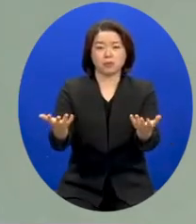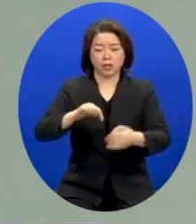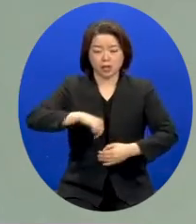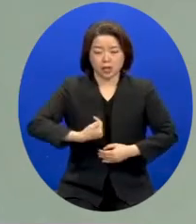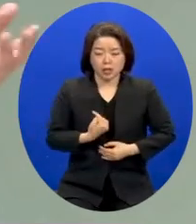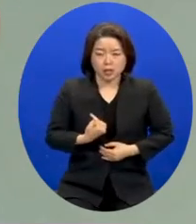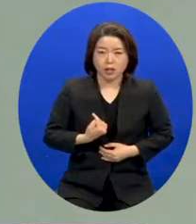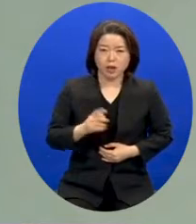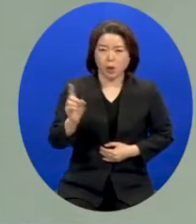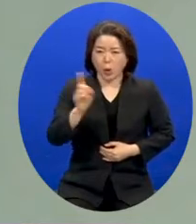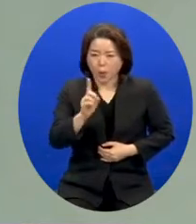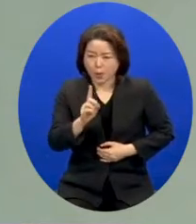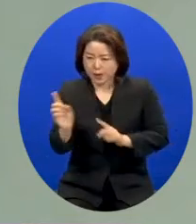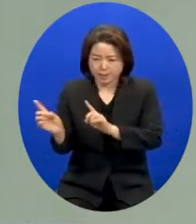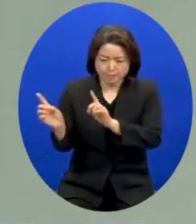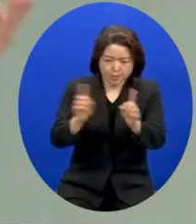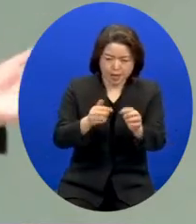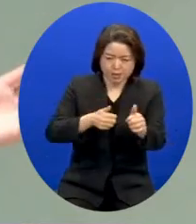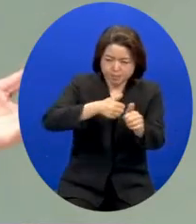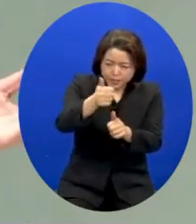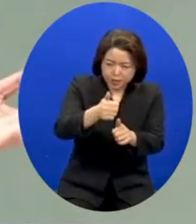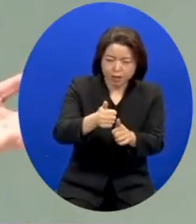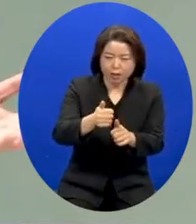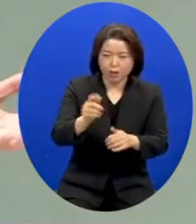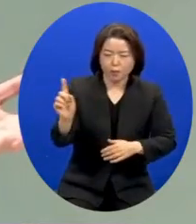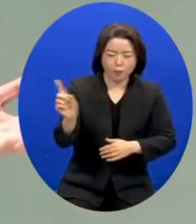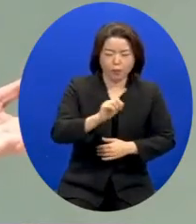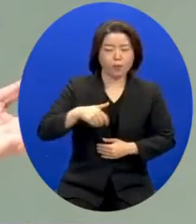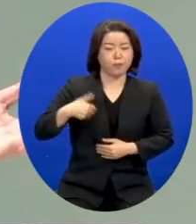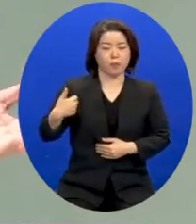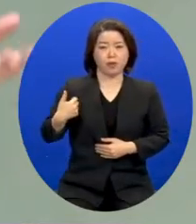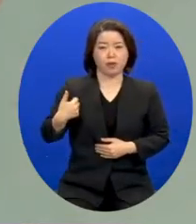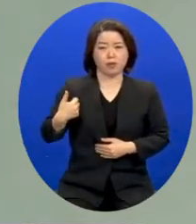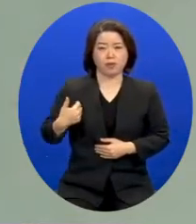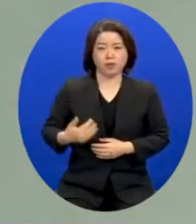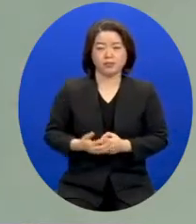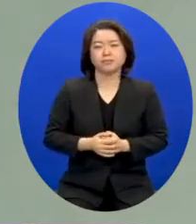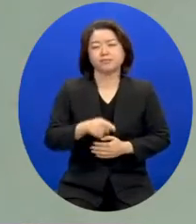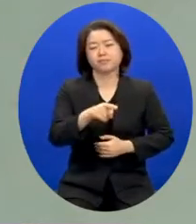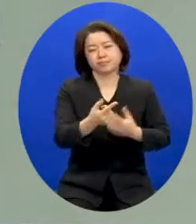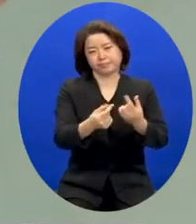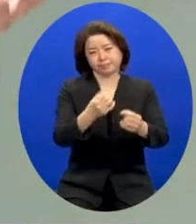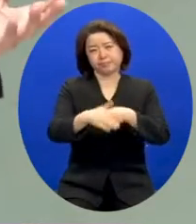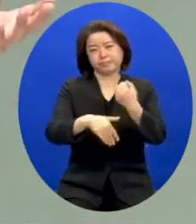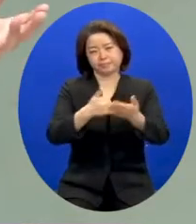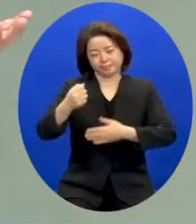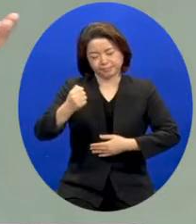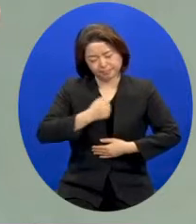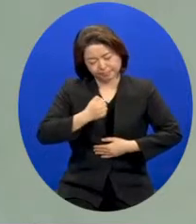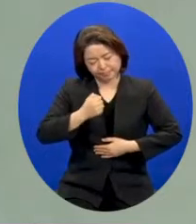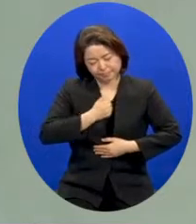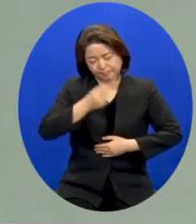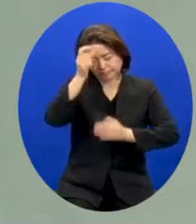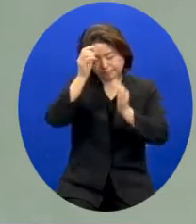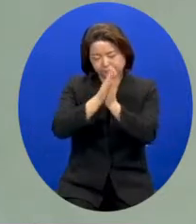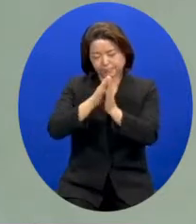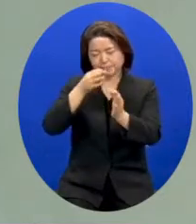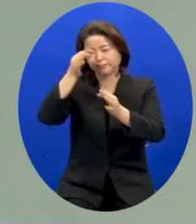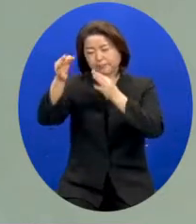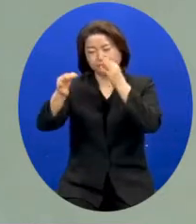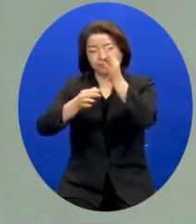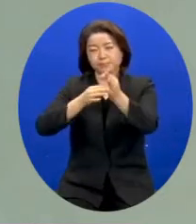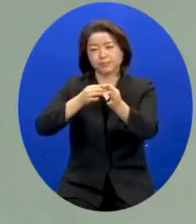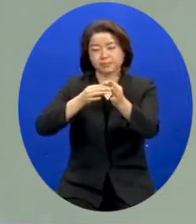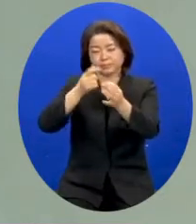될지, 어떻게 이런 죄를 이겨야 될지 도무지 알 수가 없는 거예요. 그렇게 하나님 앞에 탄식의 기도를 정말 간절히